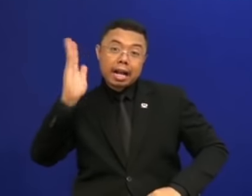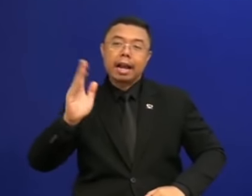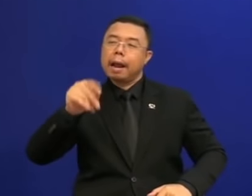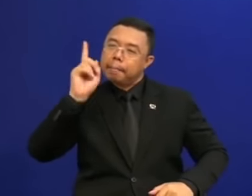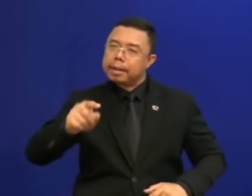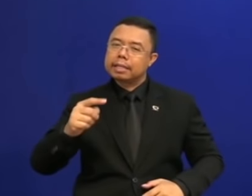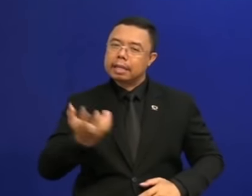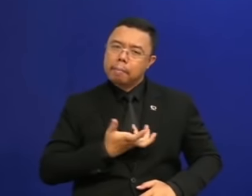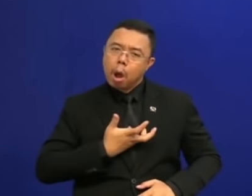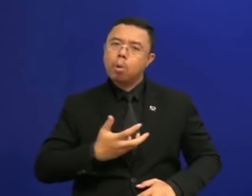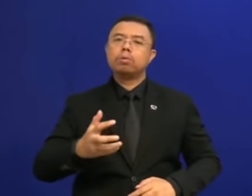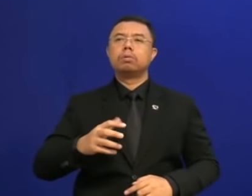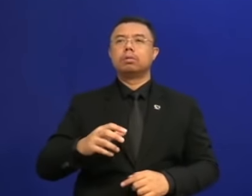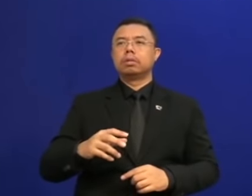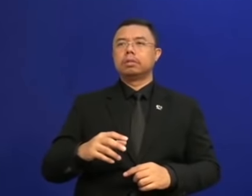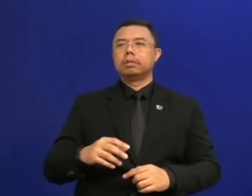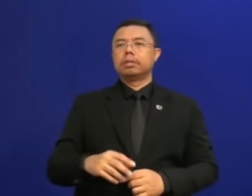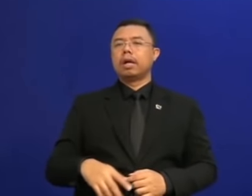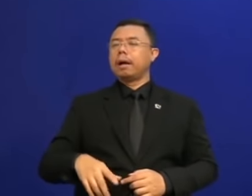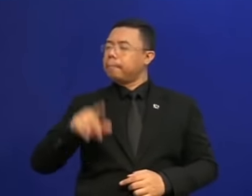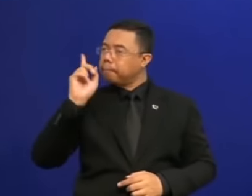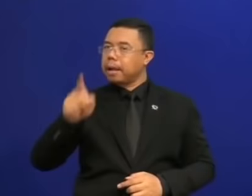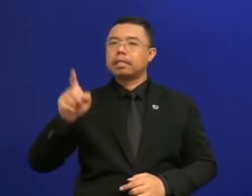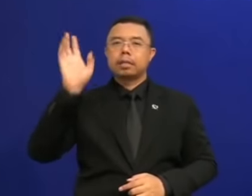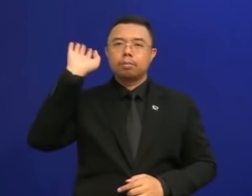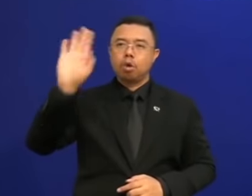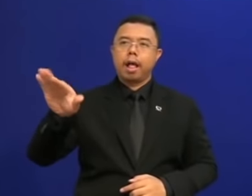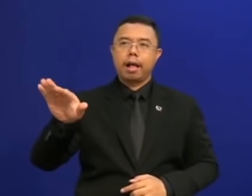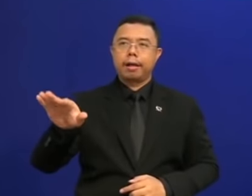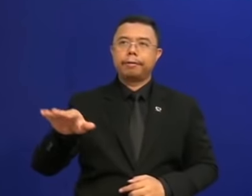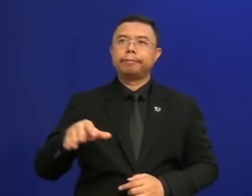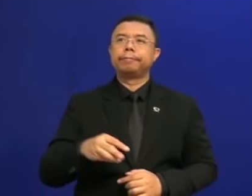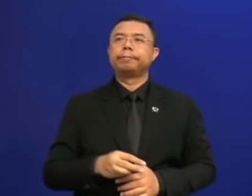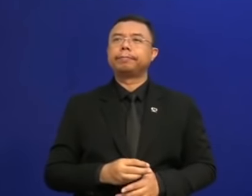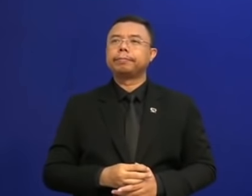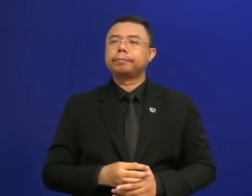I will. Going home, pulang.